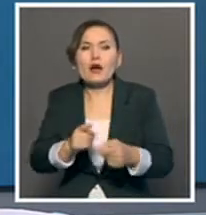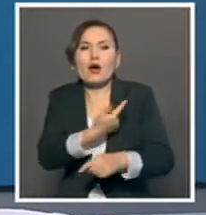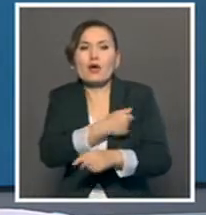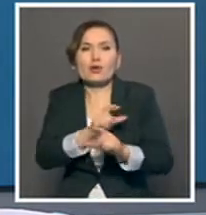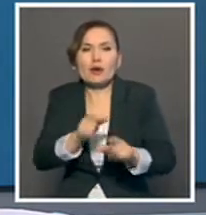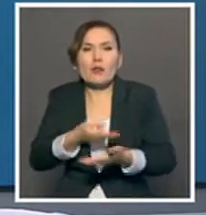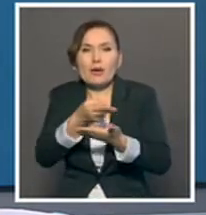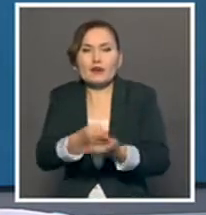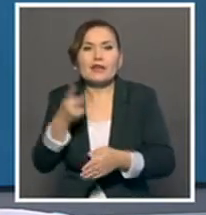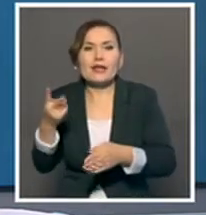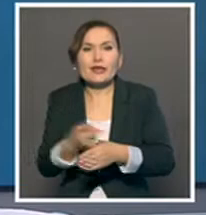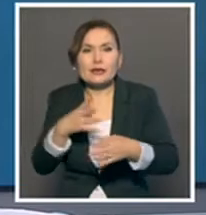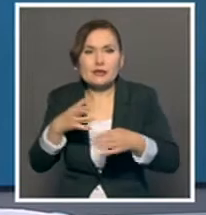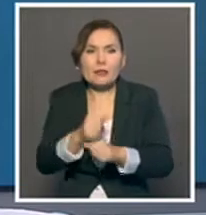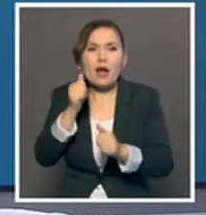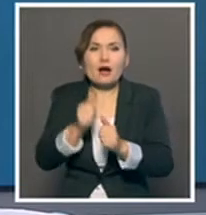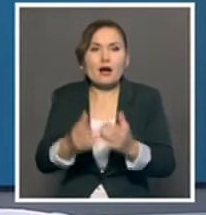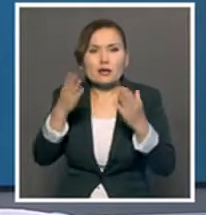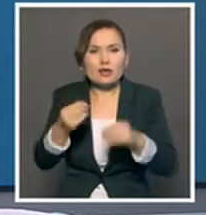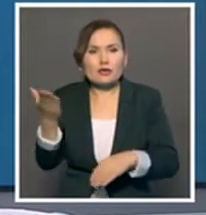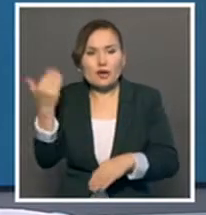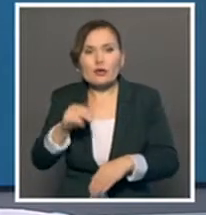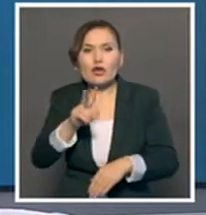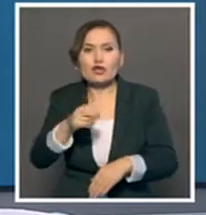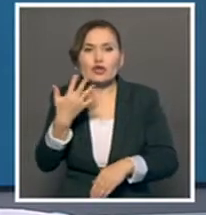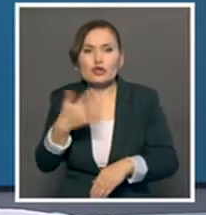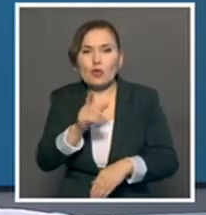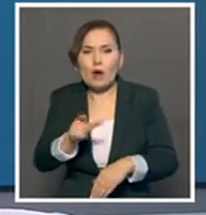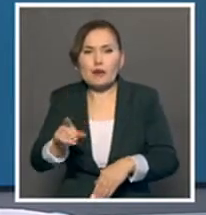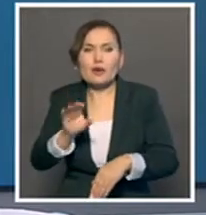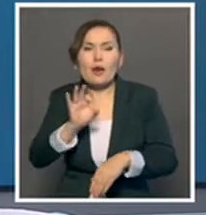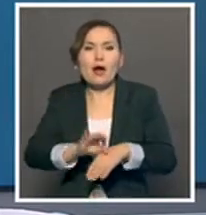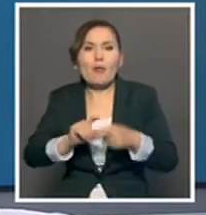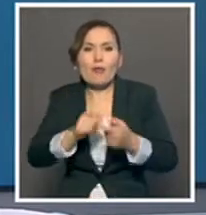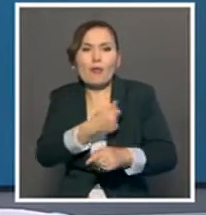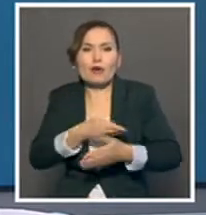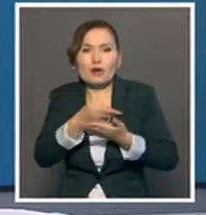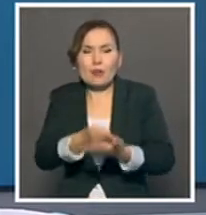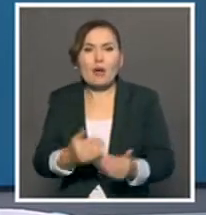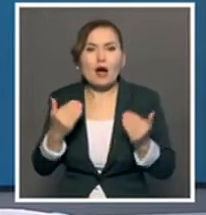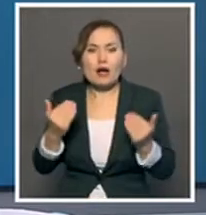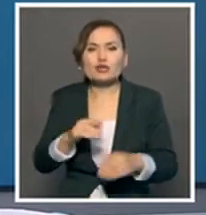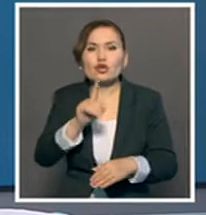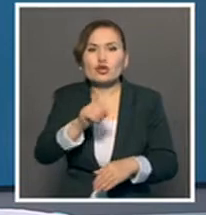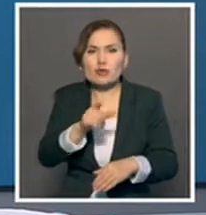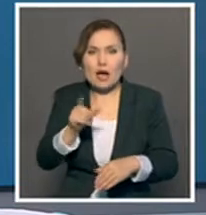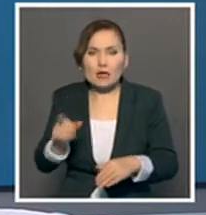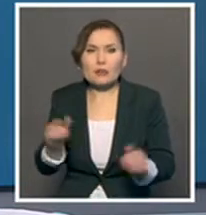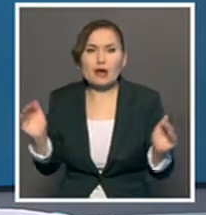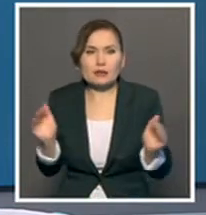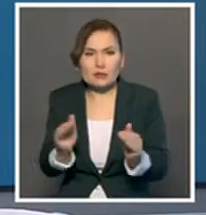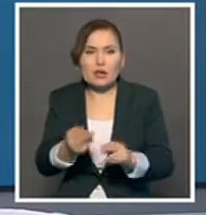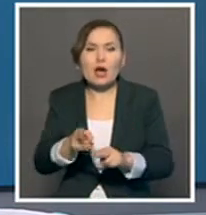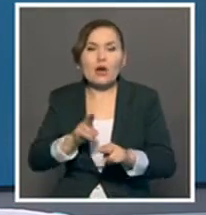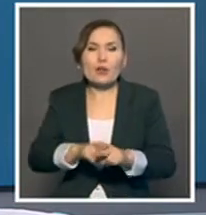азайды. Бұған дейін күніне кем дегенде 250 науқас ауруханаға түсетін болса, қазір олардың саны 100-ден аспайды. Тағы бір